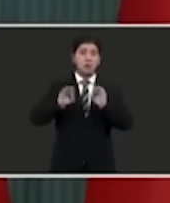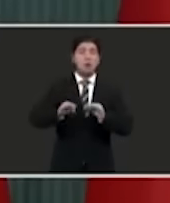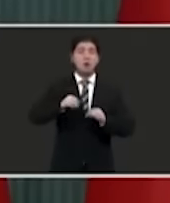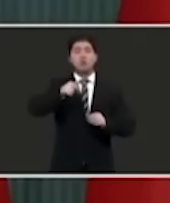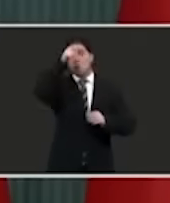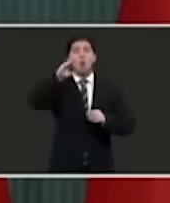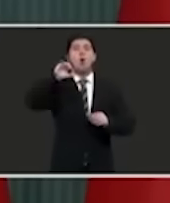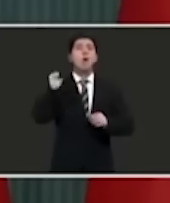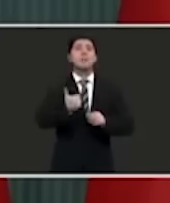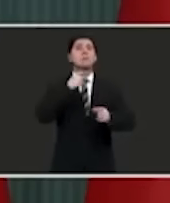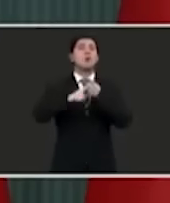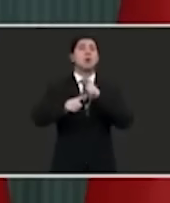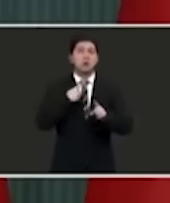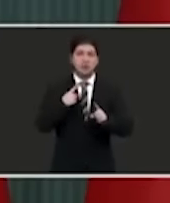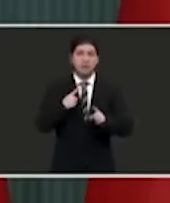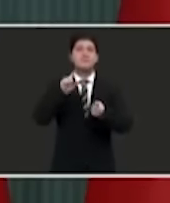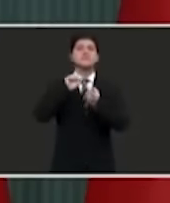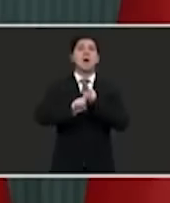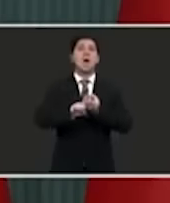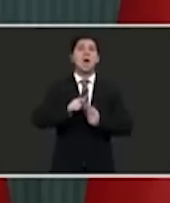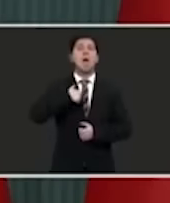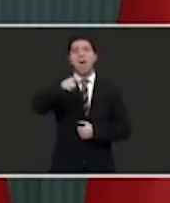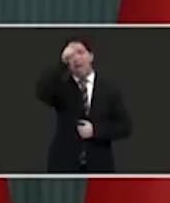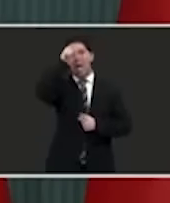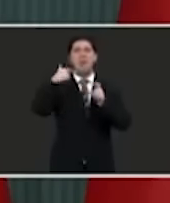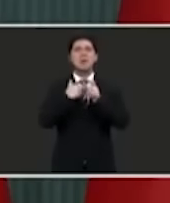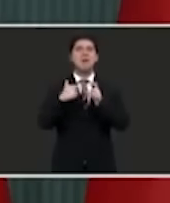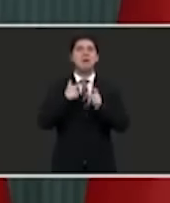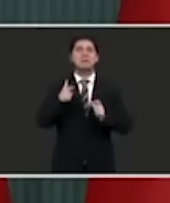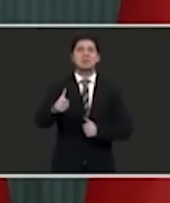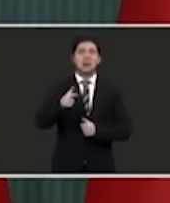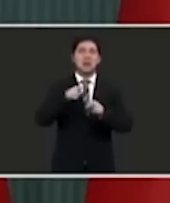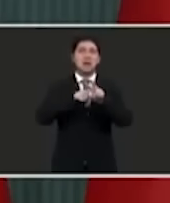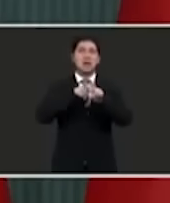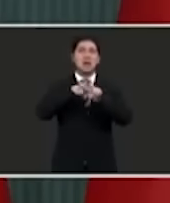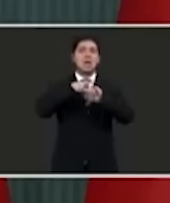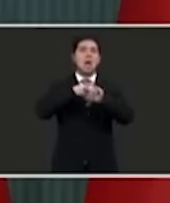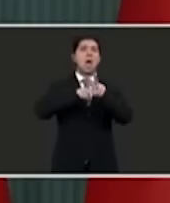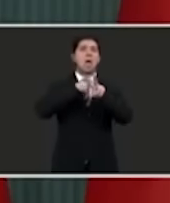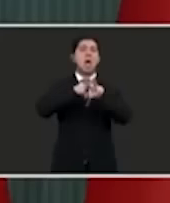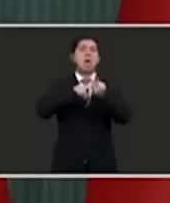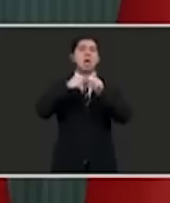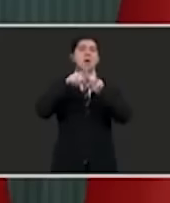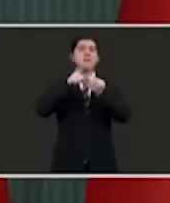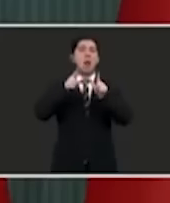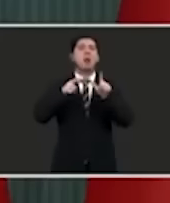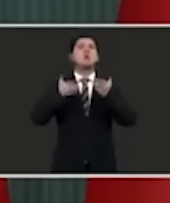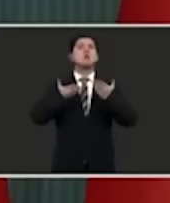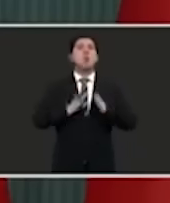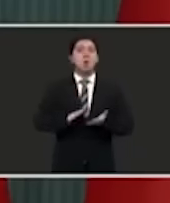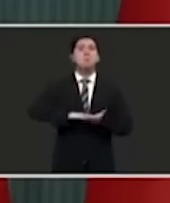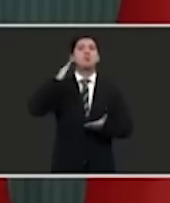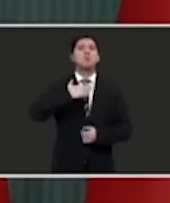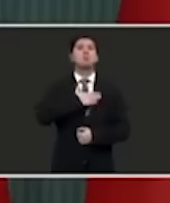siyaset ve edebiyat erbabından Yahya Kemal, doğup büyüdüğü